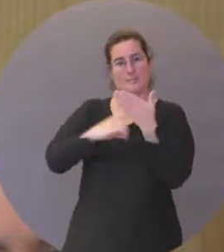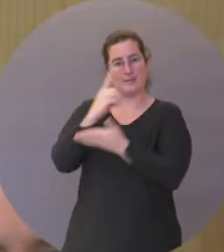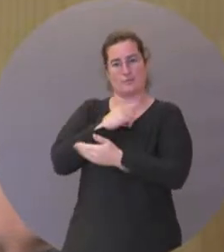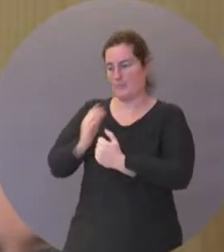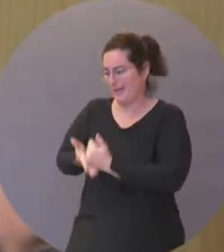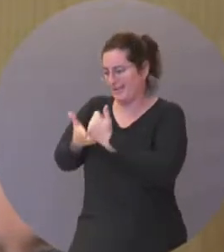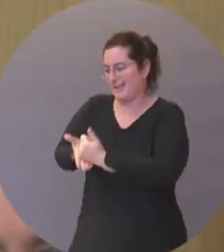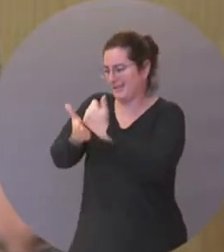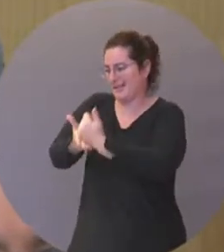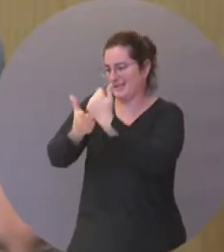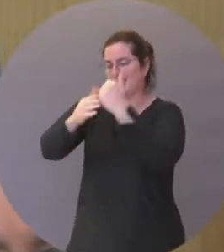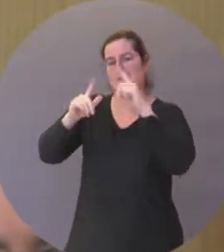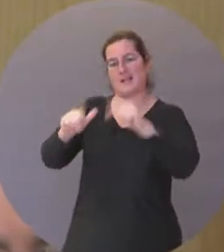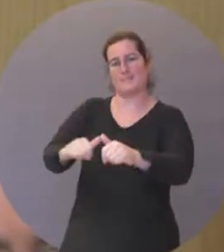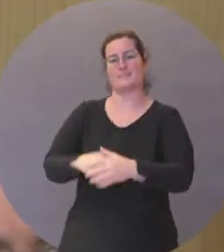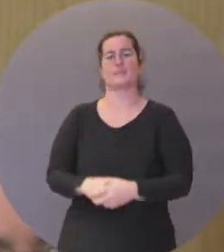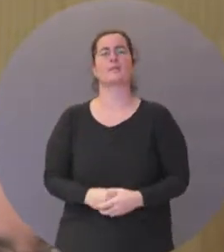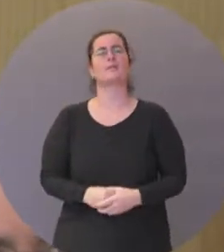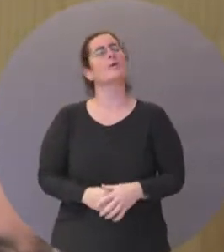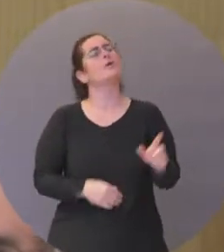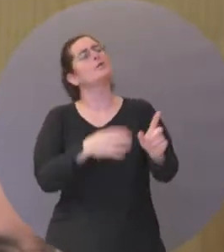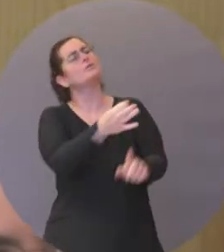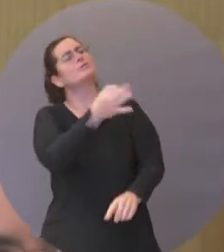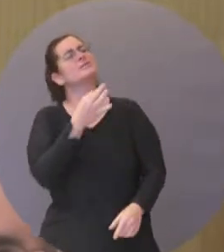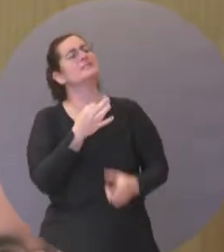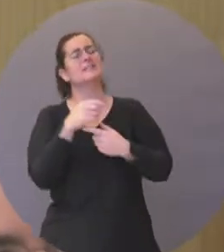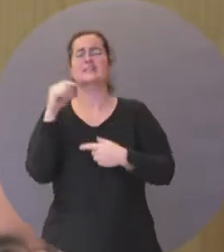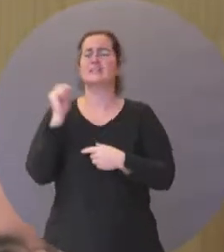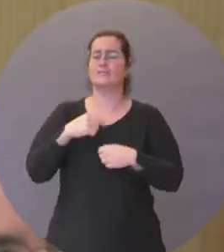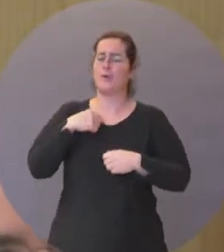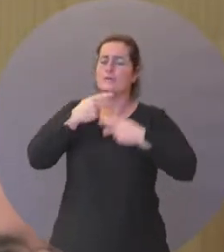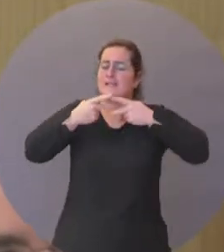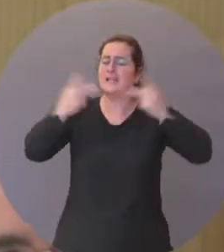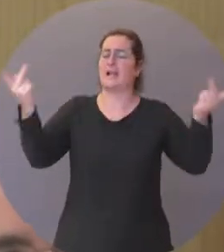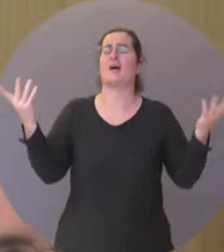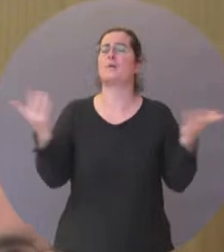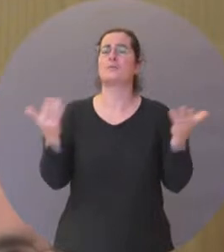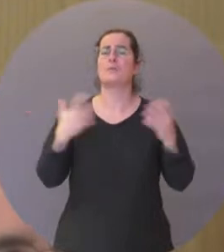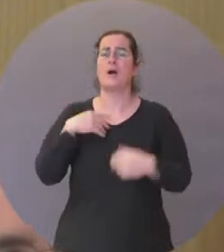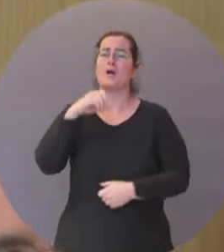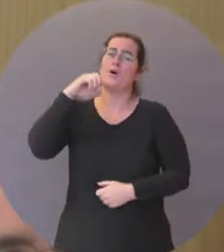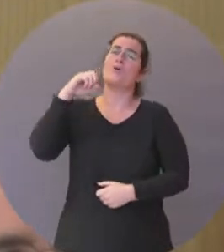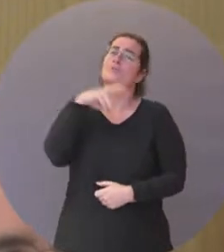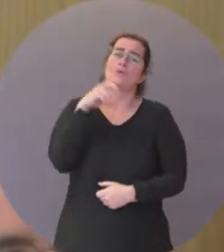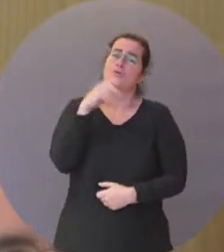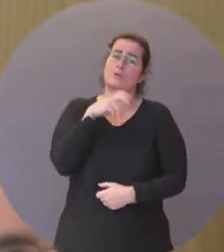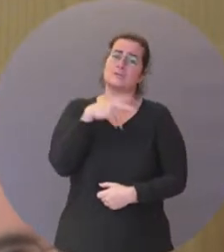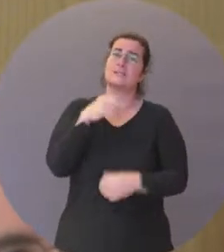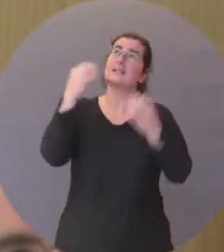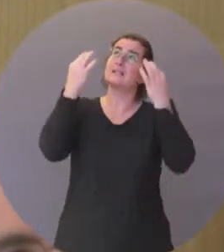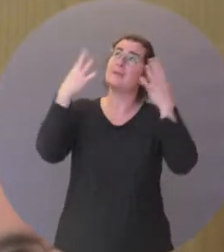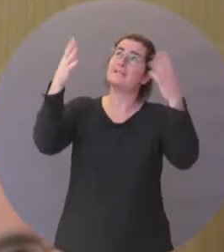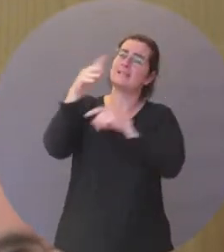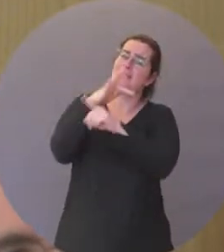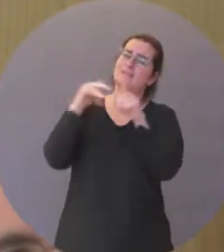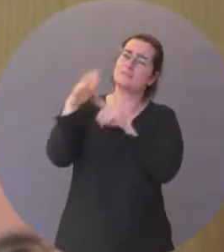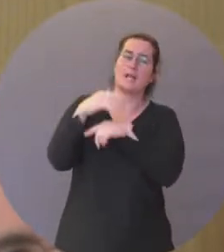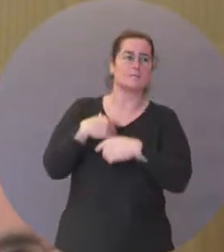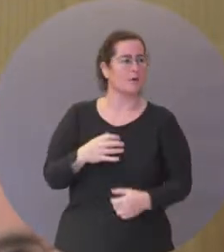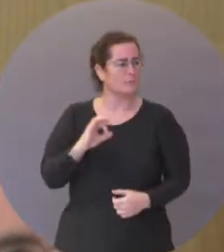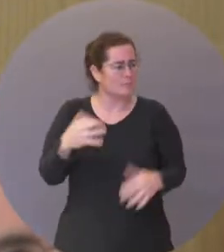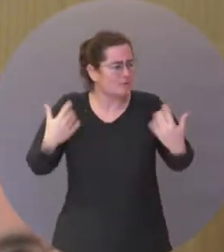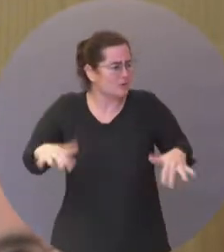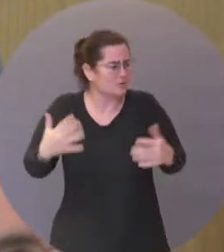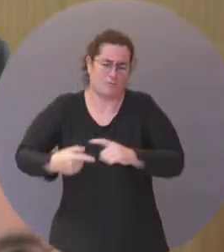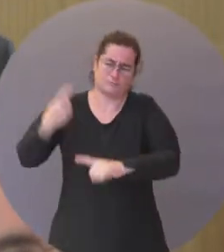alors vous dites il faut déclarer une urgence climatique et sociale nous sommes déjà aujourd'hui dans l'action et je vais faire un peu le bilan de ce qui a été réalisé